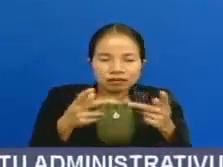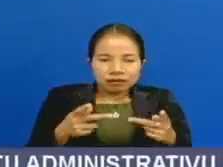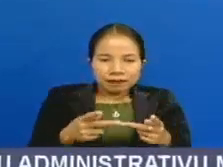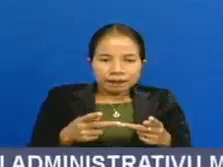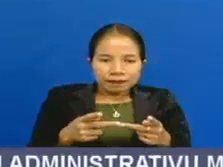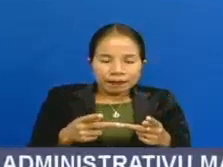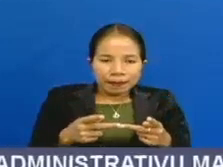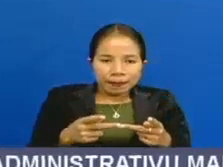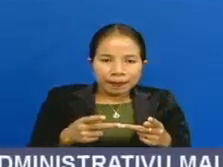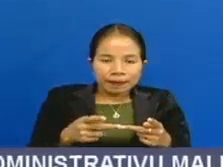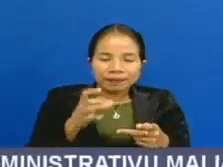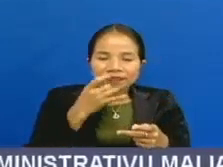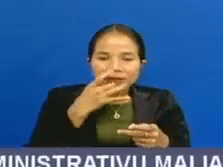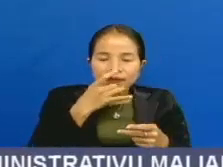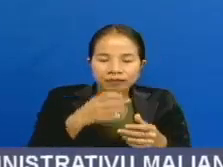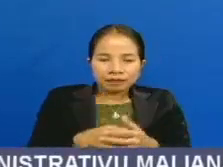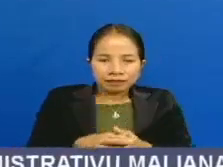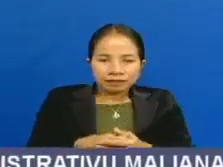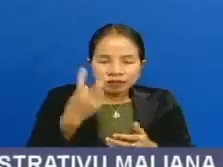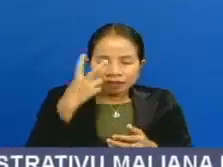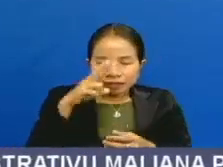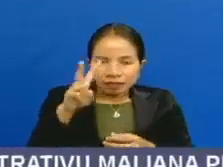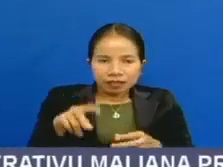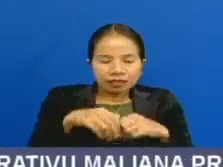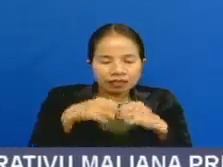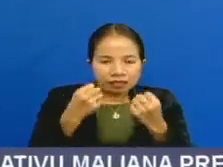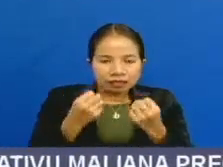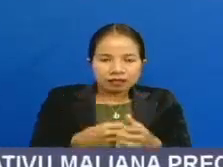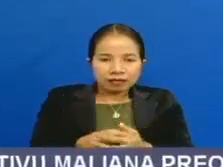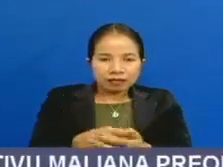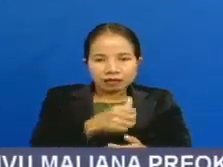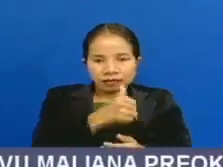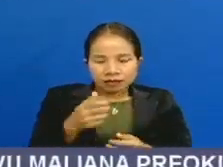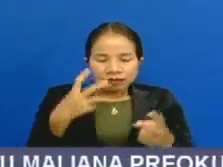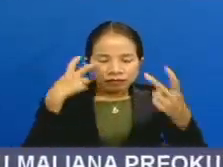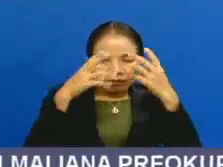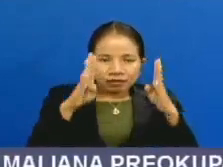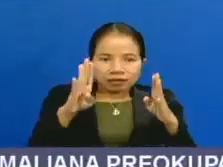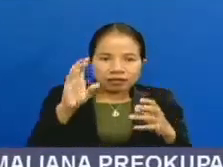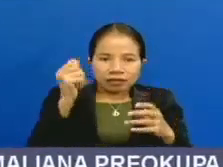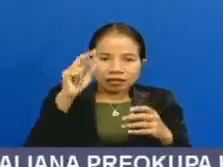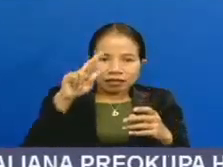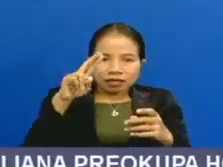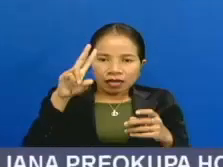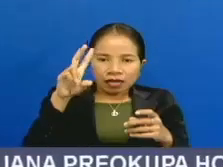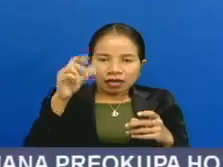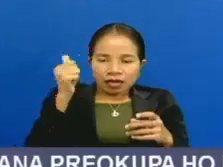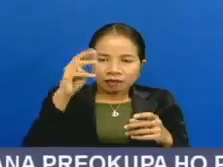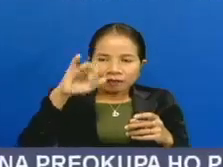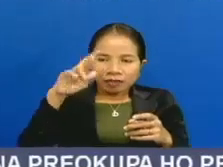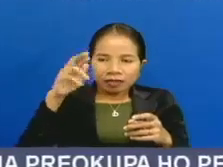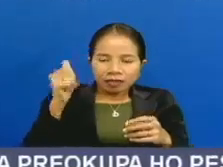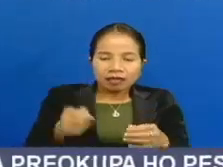beha ai sirane magora hanes ita reomatan averiona e a parte seluk visitante Carla Mira da Conceição husu